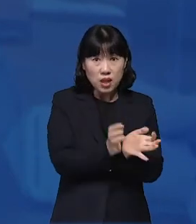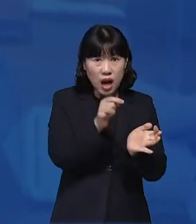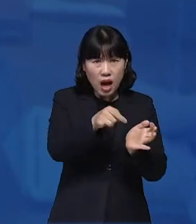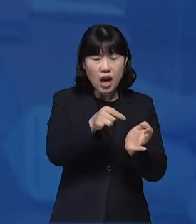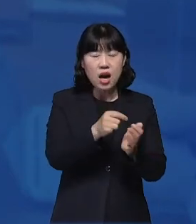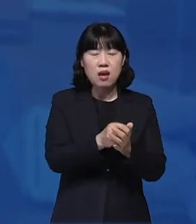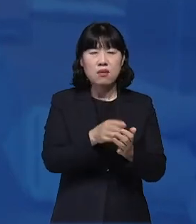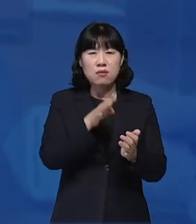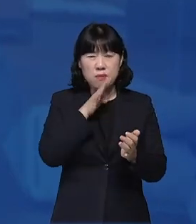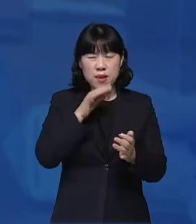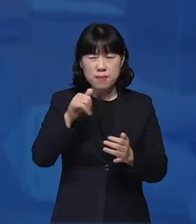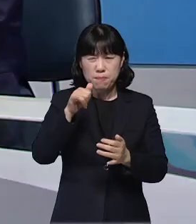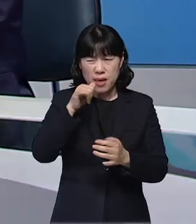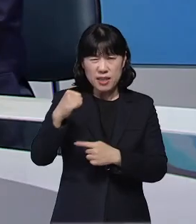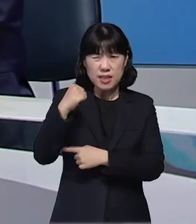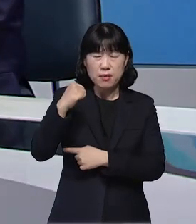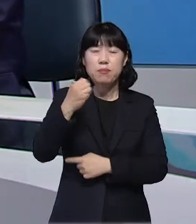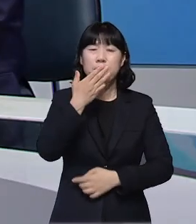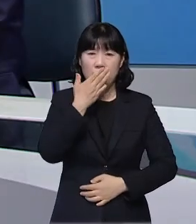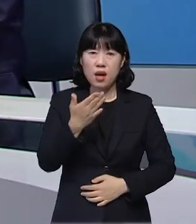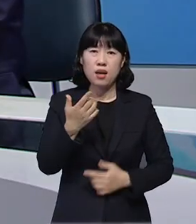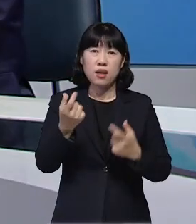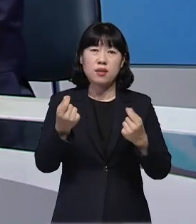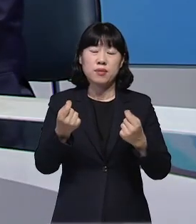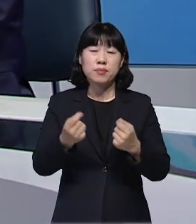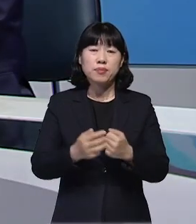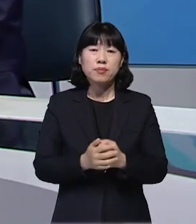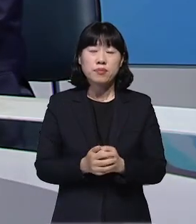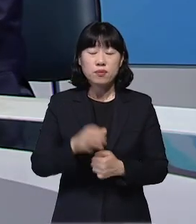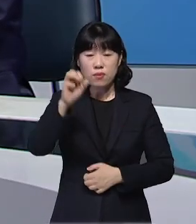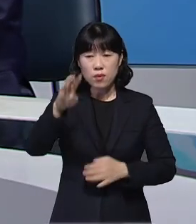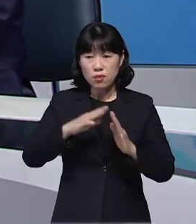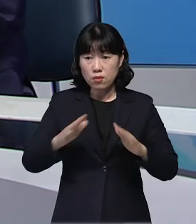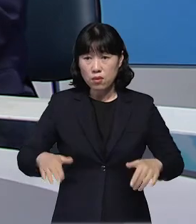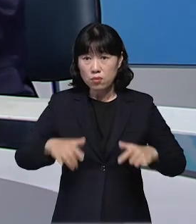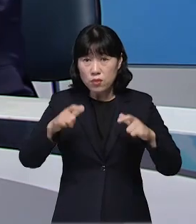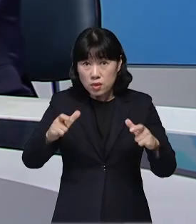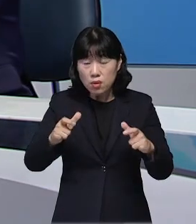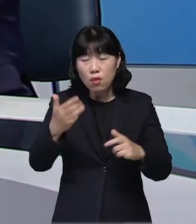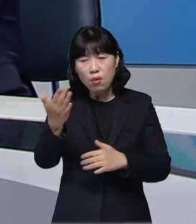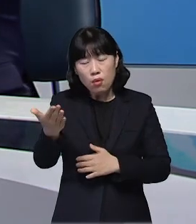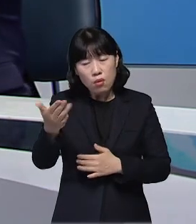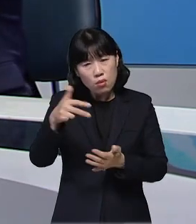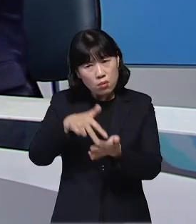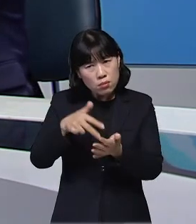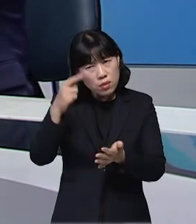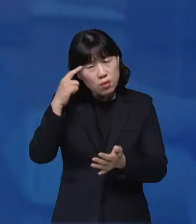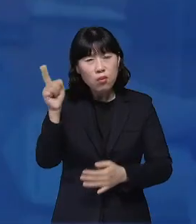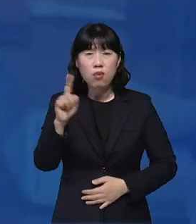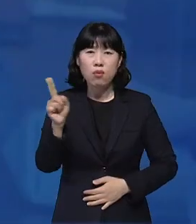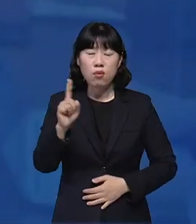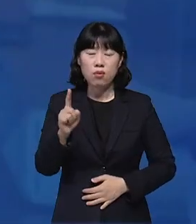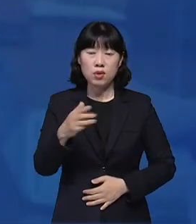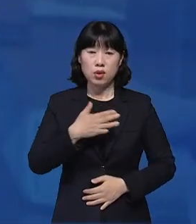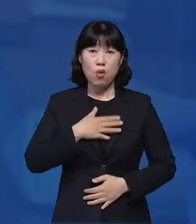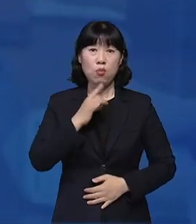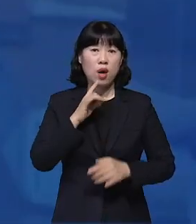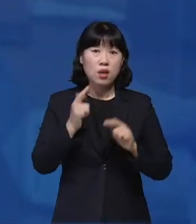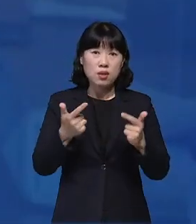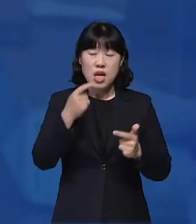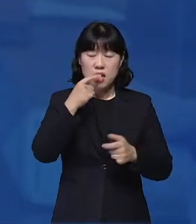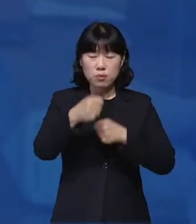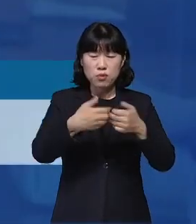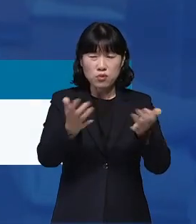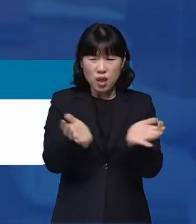장 남아 있는 흥행 카드 라고 저는 생각합니다 그 의 머님에게 광주 전남은 어떤 것인가요 박용진 뿐만이 아니라 우리 민주당에게 그리고